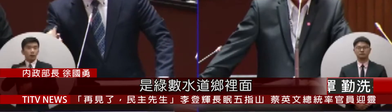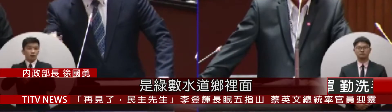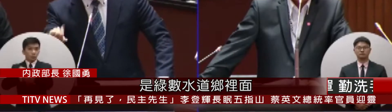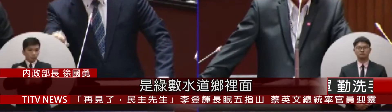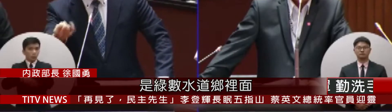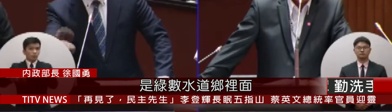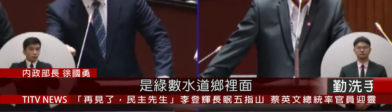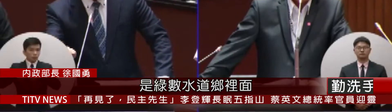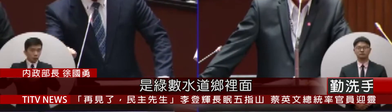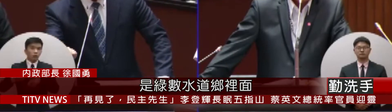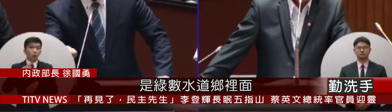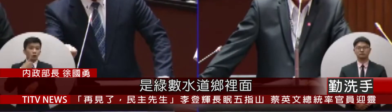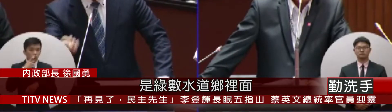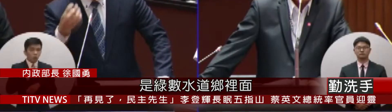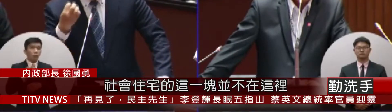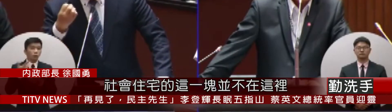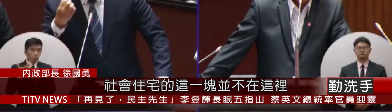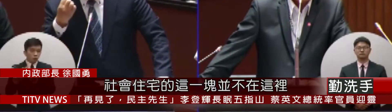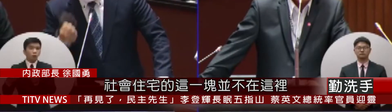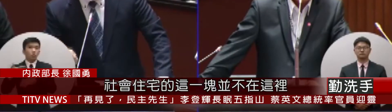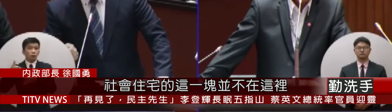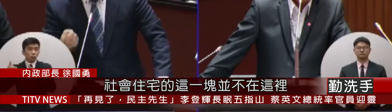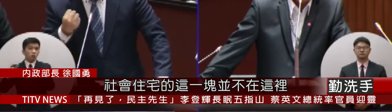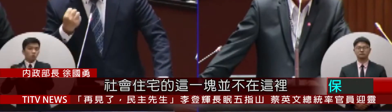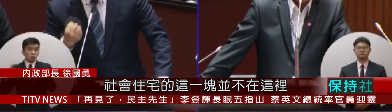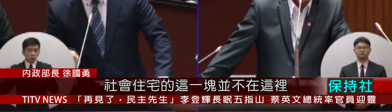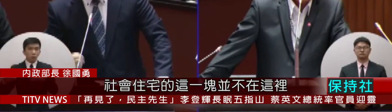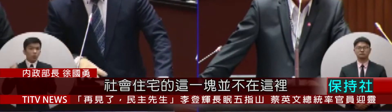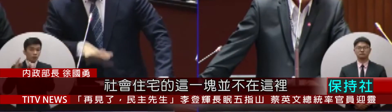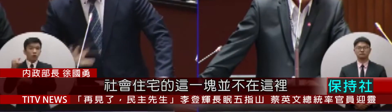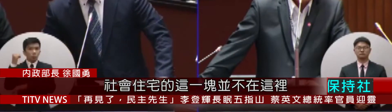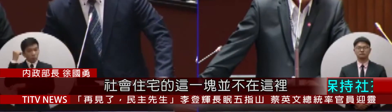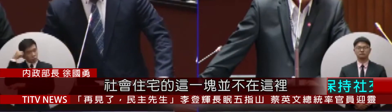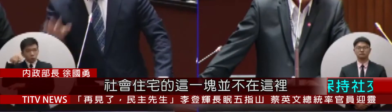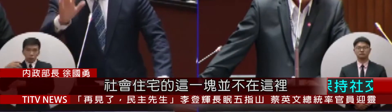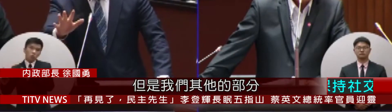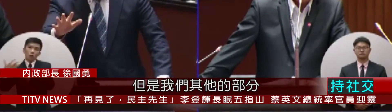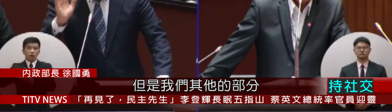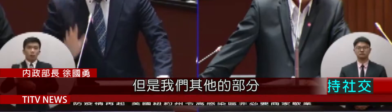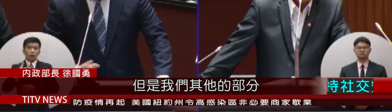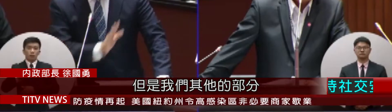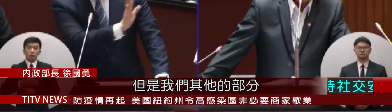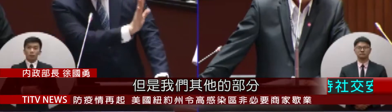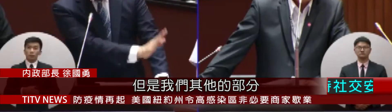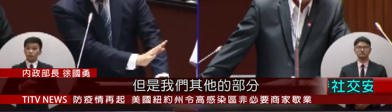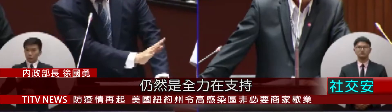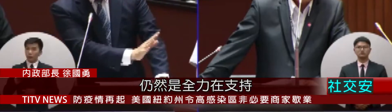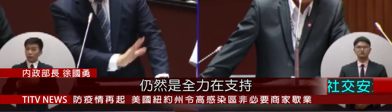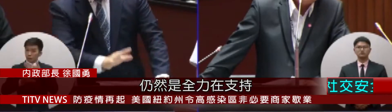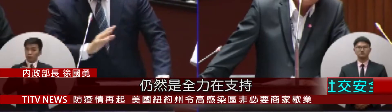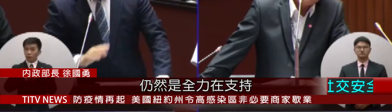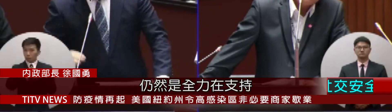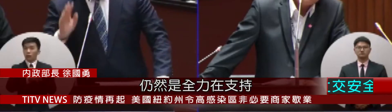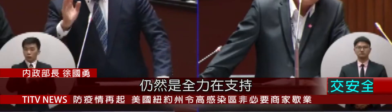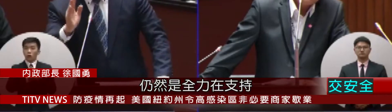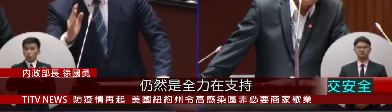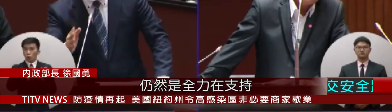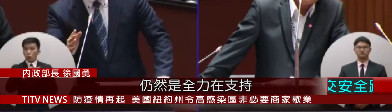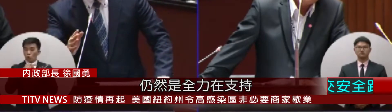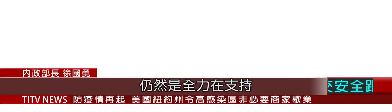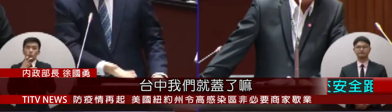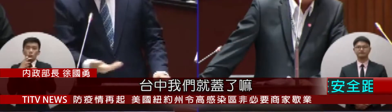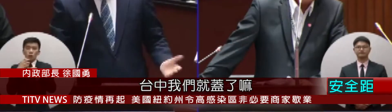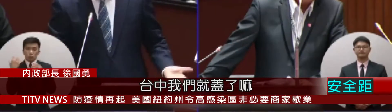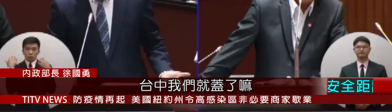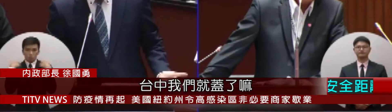绿树水稻乡里面它社会住宅的这一块并不在这里，但是我们其他的部分仍然是全力在支